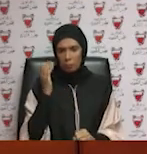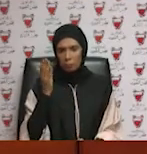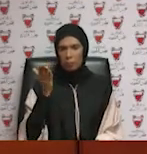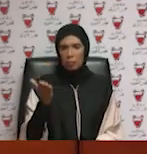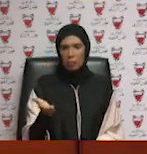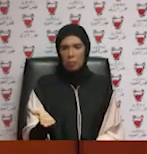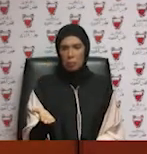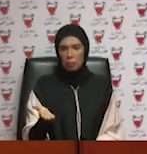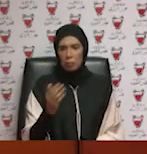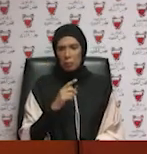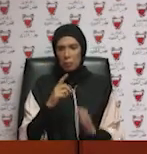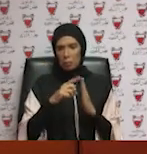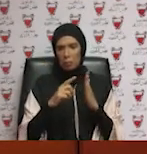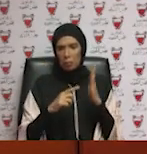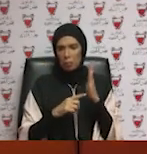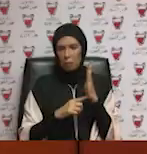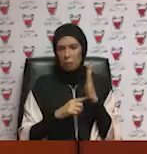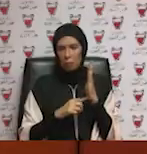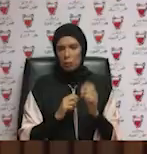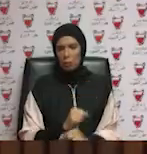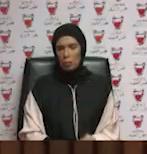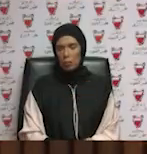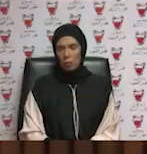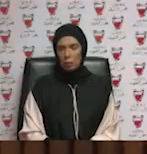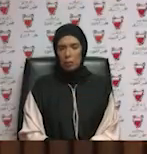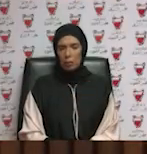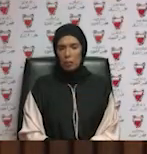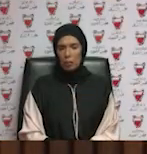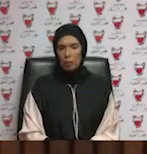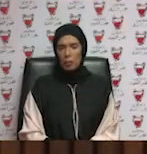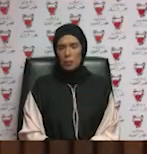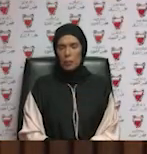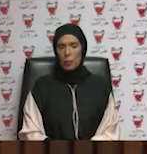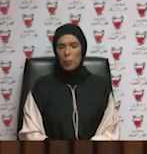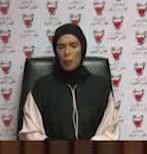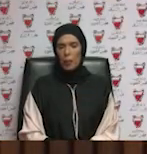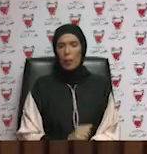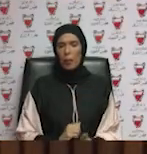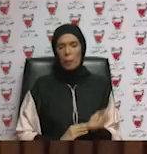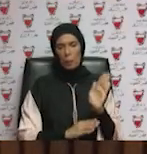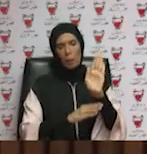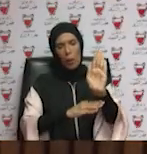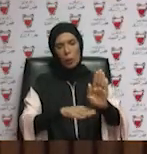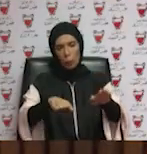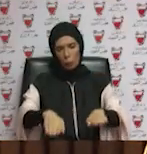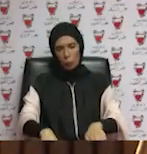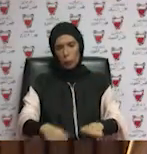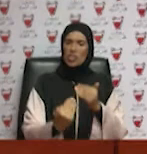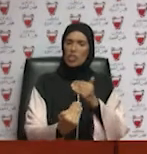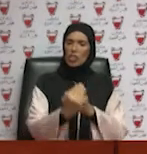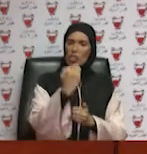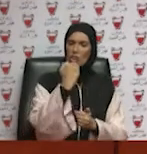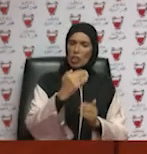في ضوء الاقتراح بقانون بصيغته المعدلة المقدم من مجلس النواب، والأمر معروض على المجلس المؤقت لاتخاذ اللازم.